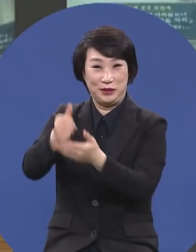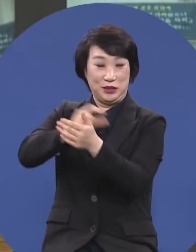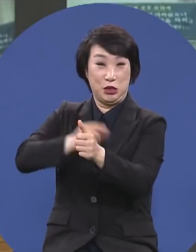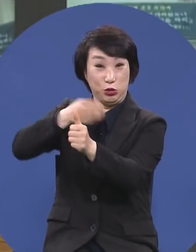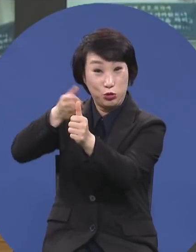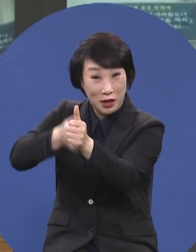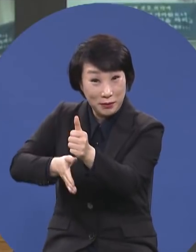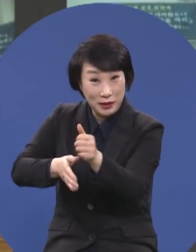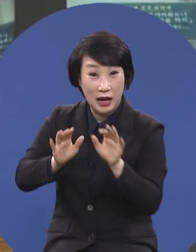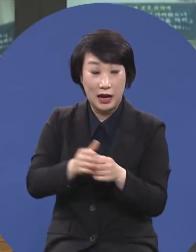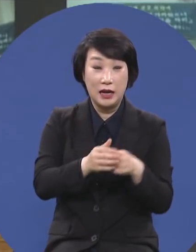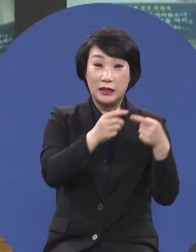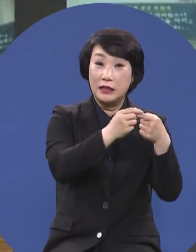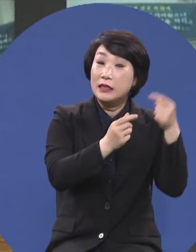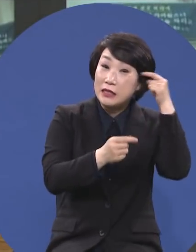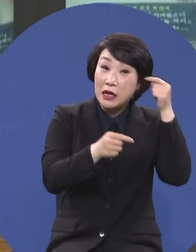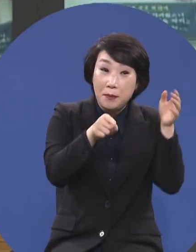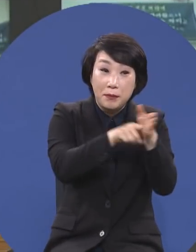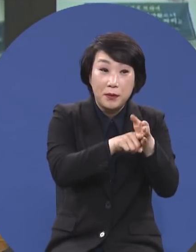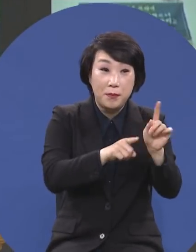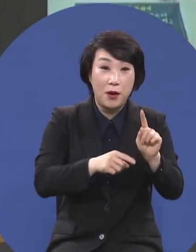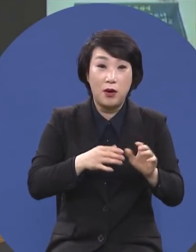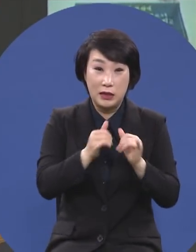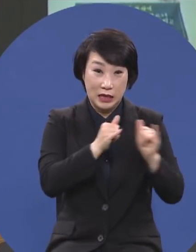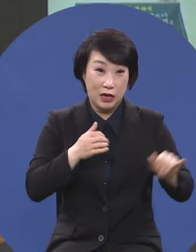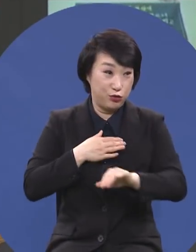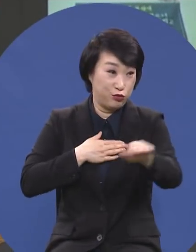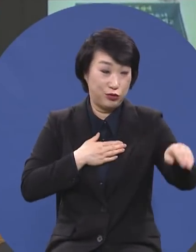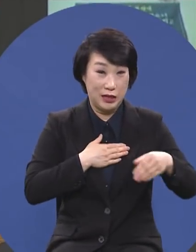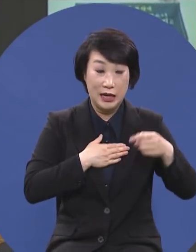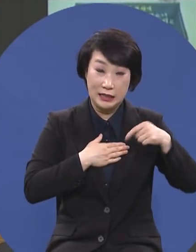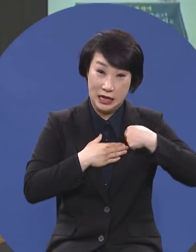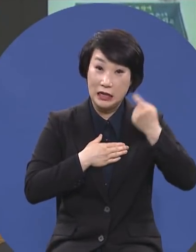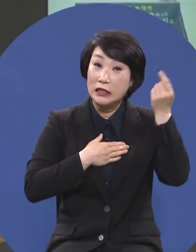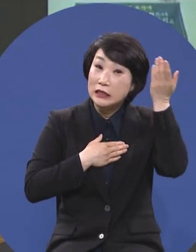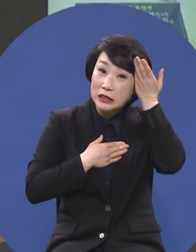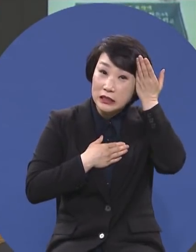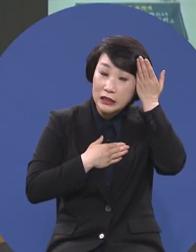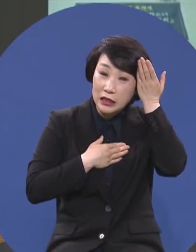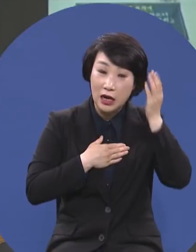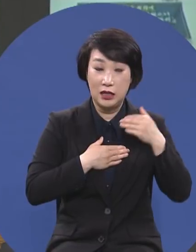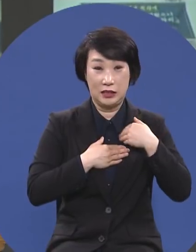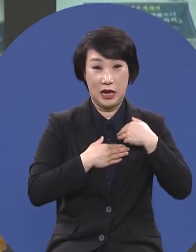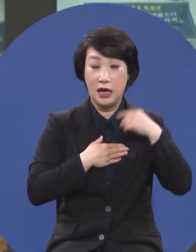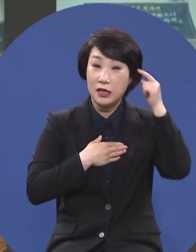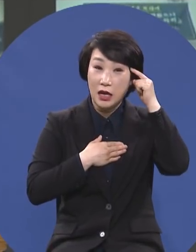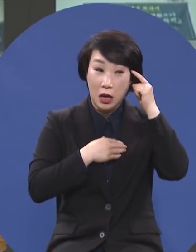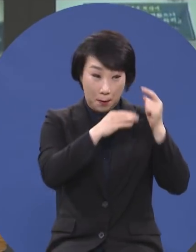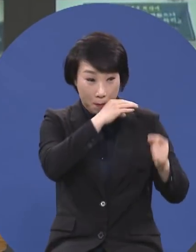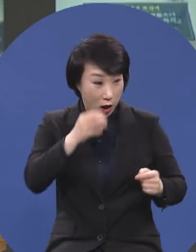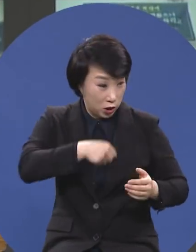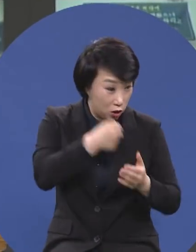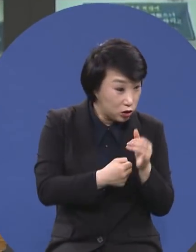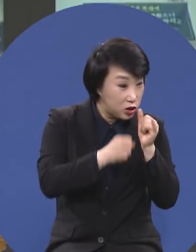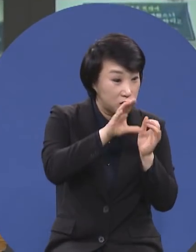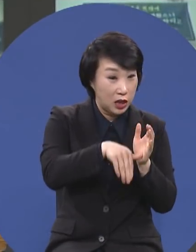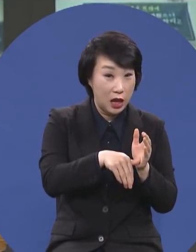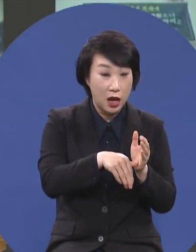신념의 믿음은 인간들의 자기 지성을 통해서 자기 생각에서 옳다 할